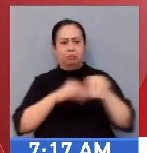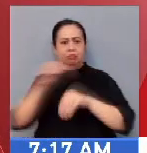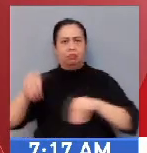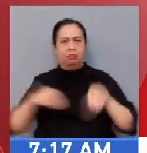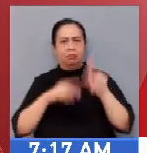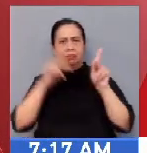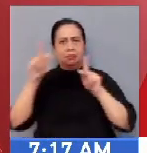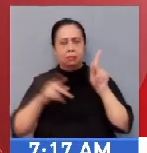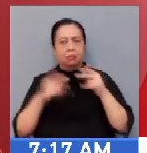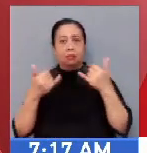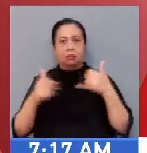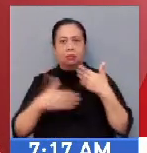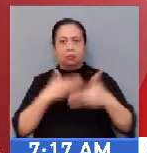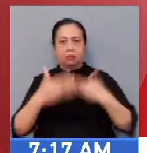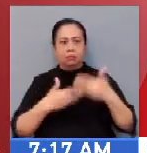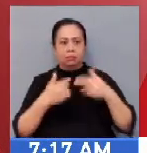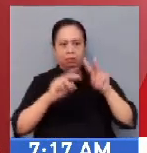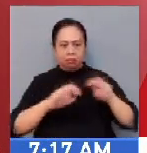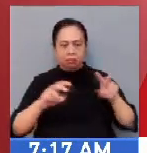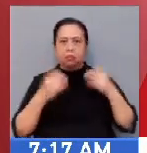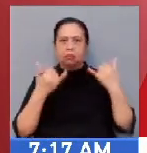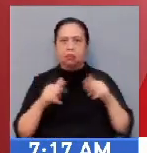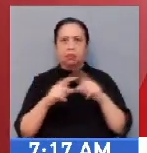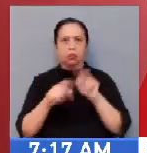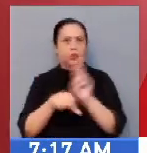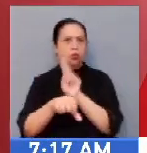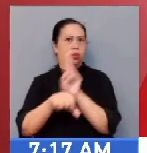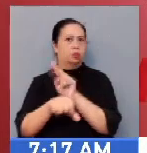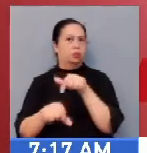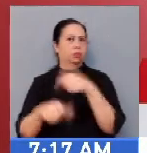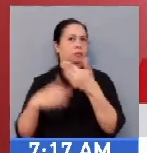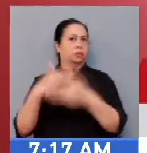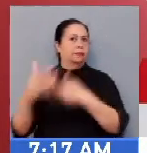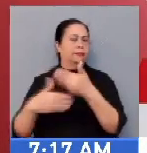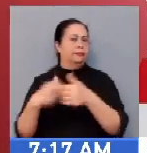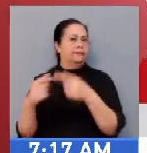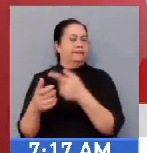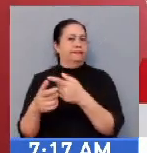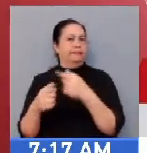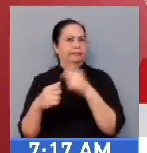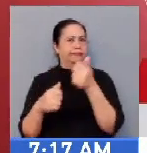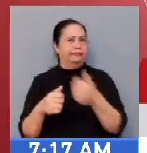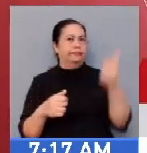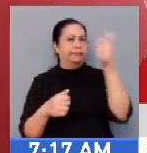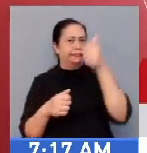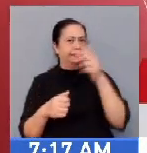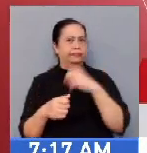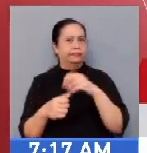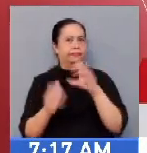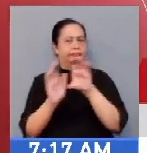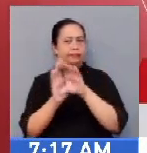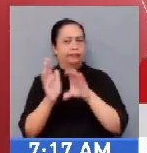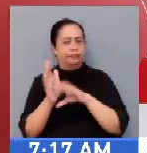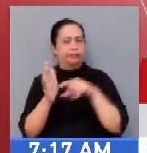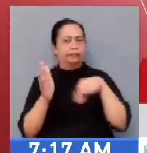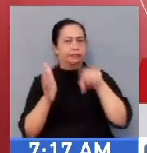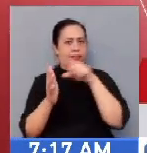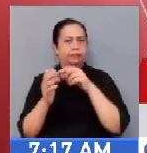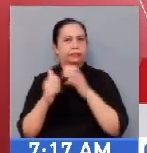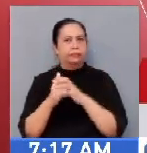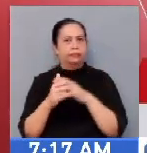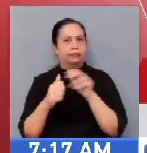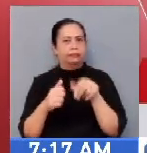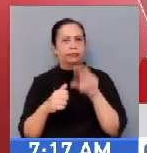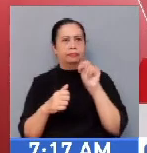mga investigasyon, Igan, ginagamit na ng ating mga executive at constitutional bodies. Okay. Ang NBI, ang